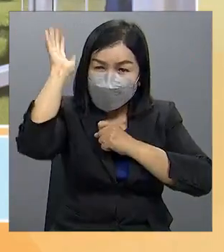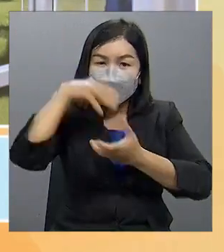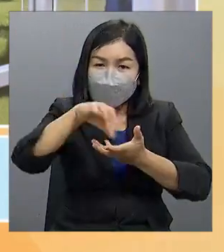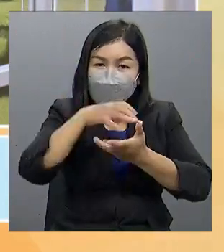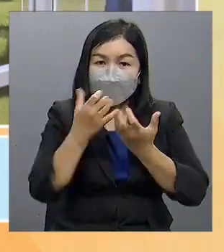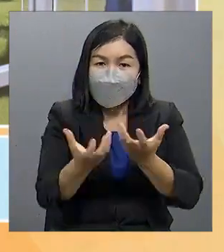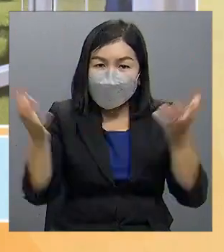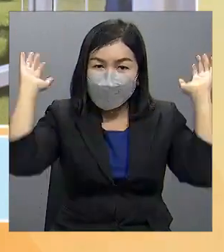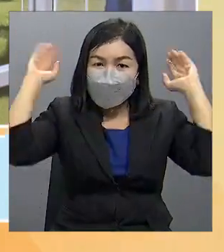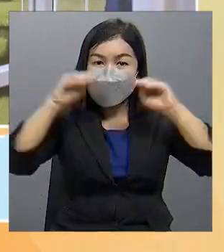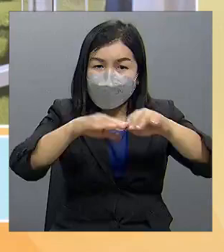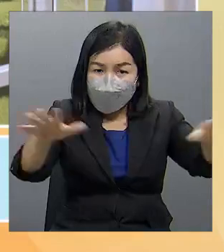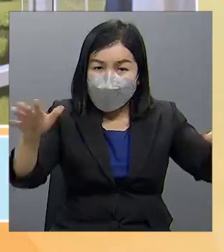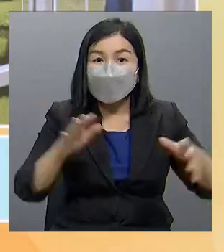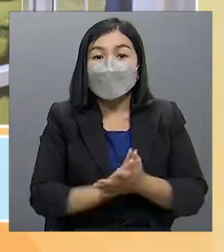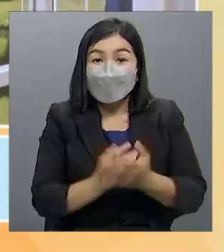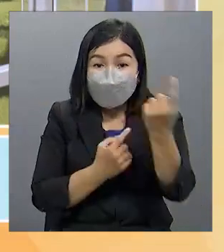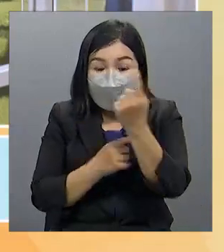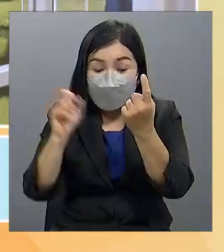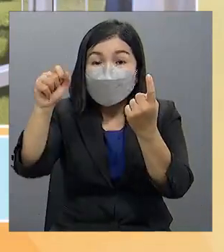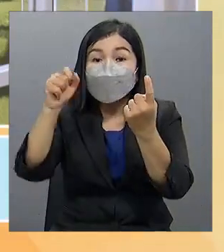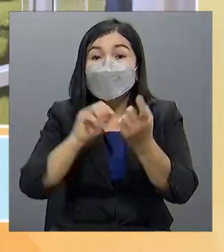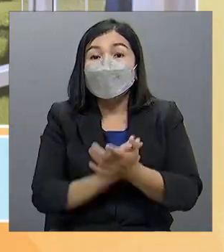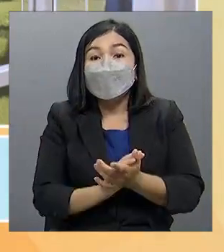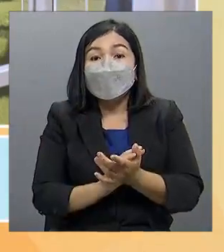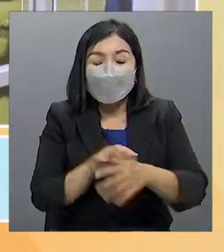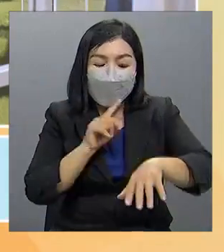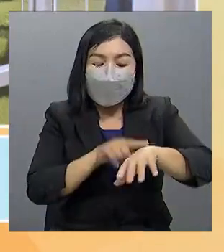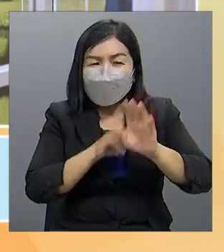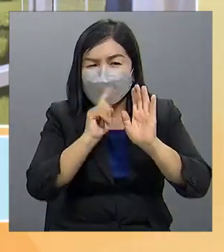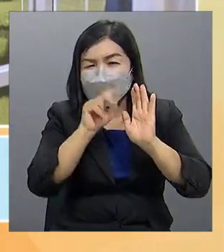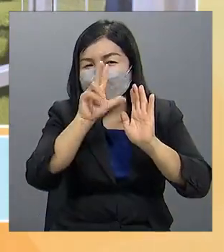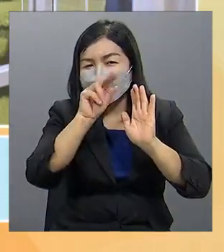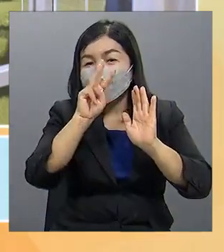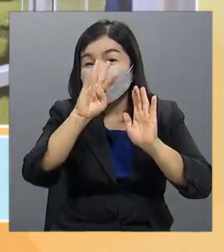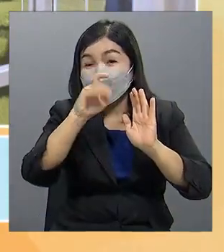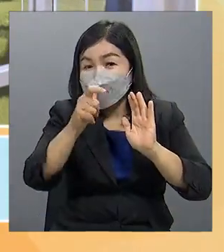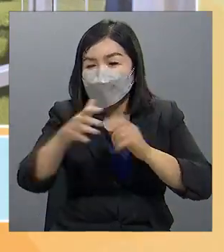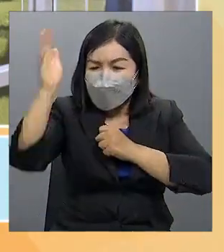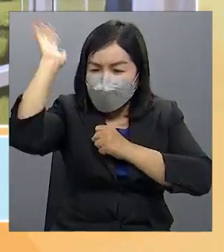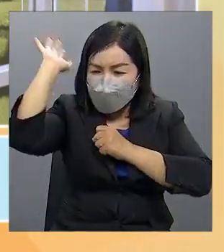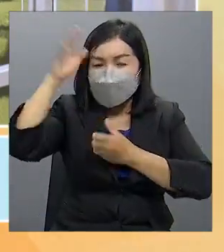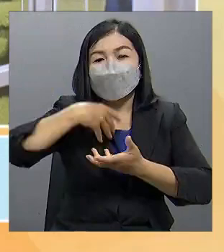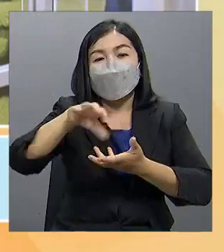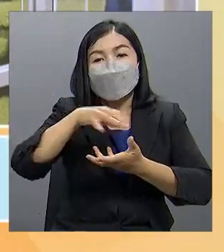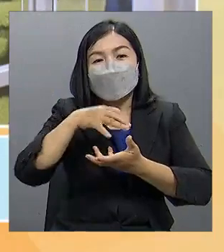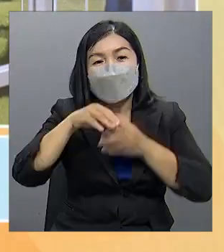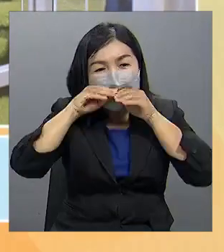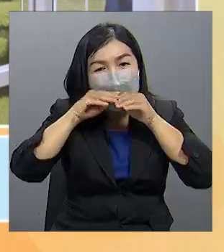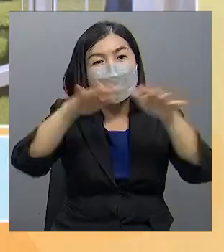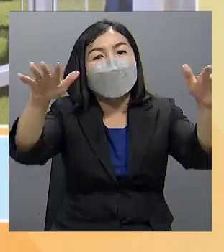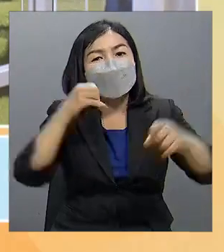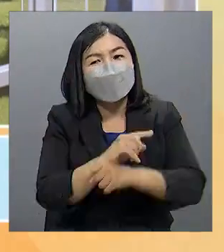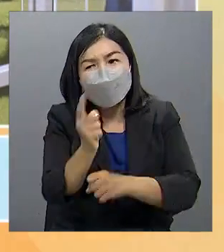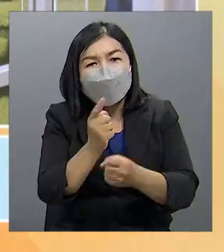ไงมีอยู่น่าจะชนิดเดียวน่าจะหลายไซส์หลายขนาดมีเวลาให้30วินะครับดอลล่าปล่อยของให้ได้เต็มที่เลยนะครับขายยังไงเท่าไหร่จะส่งท